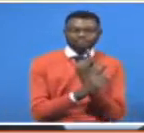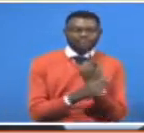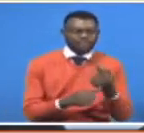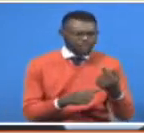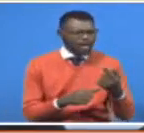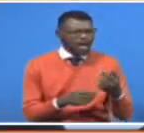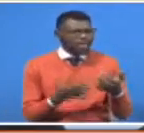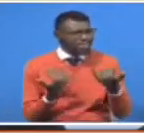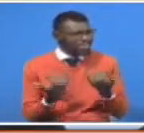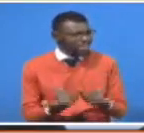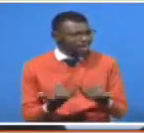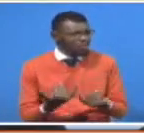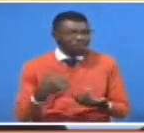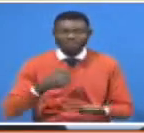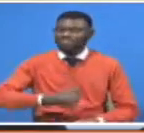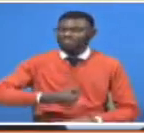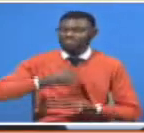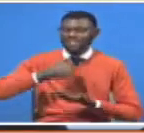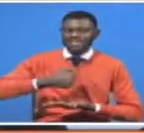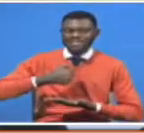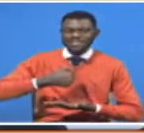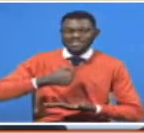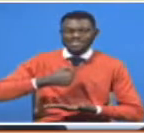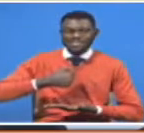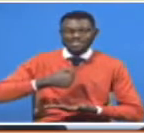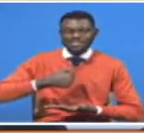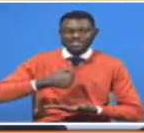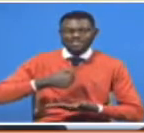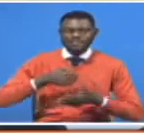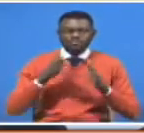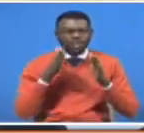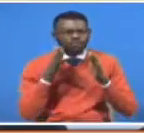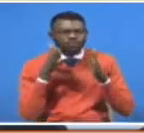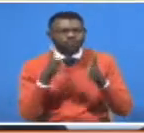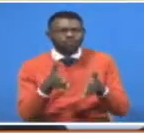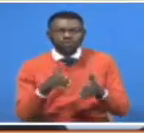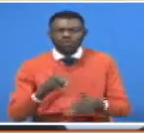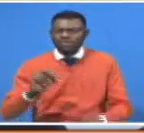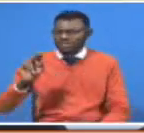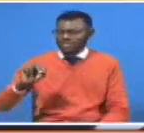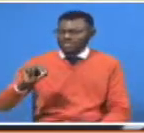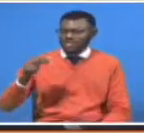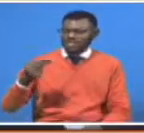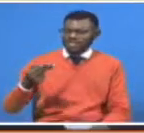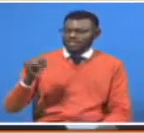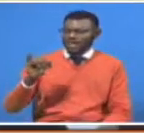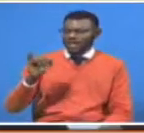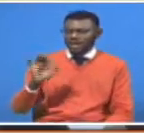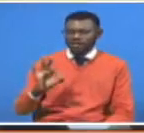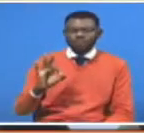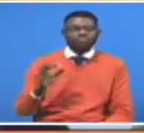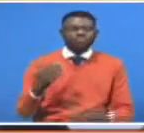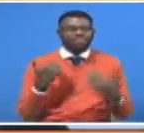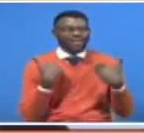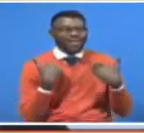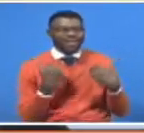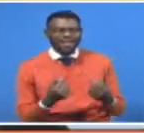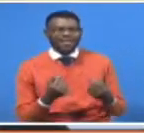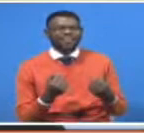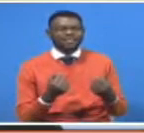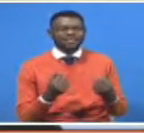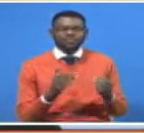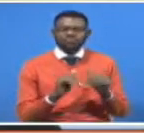Bajeti ya safari hii ni bajeti ya kuangalia mambo ya NHIF, kuangalia health,